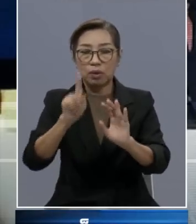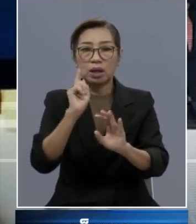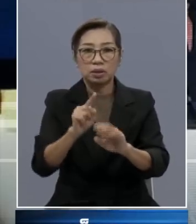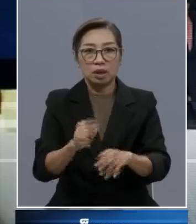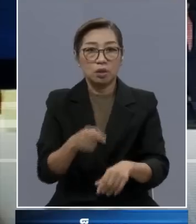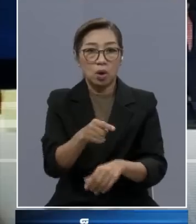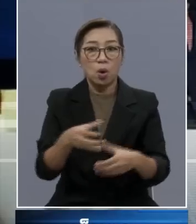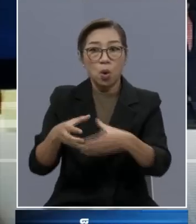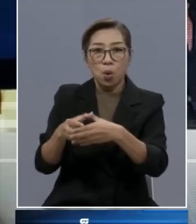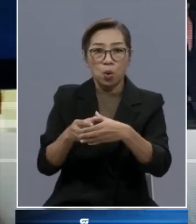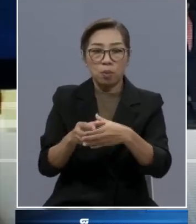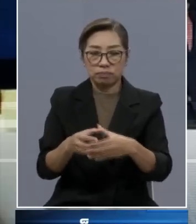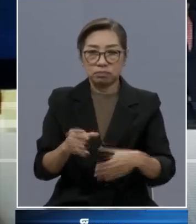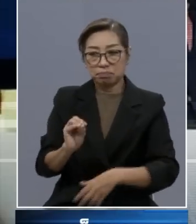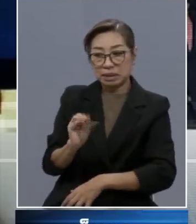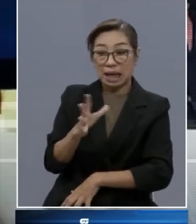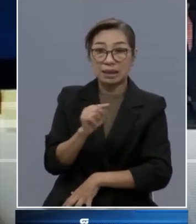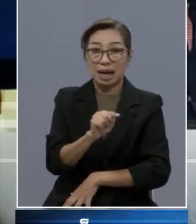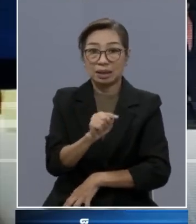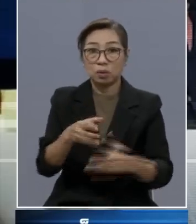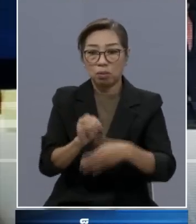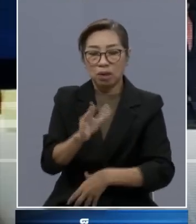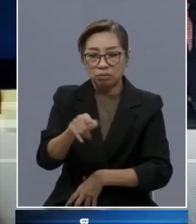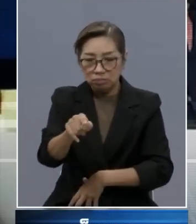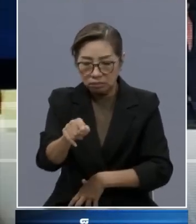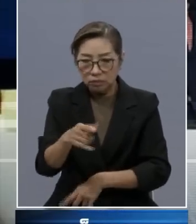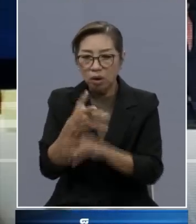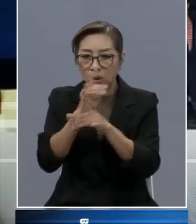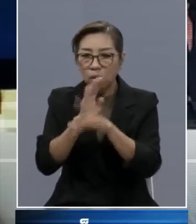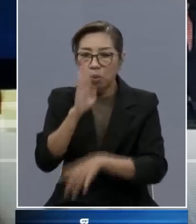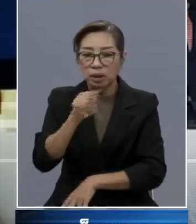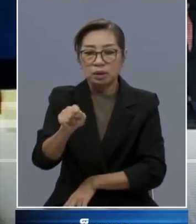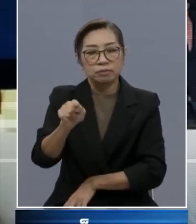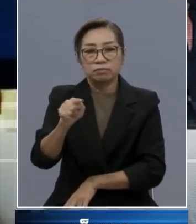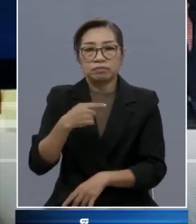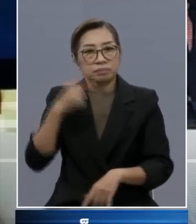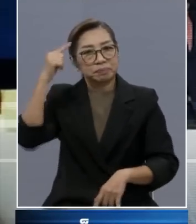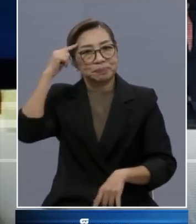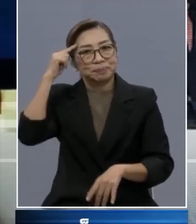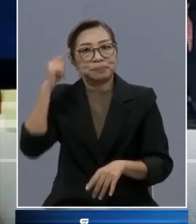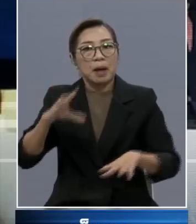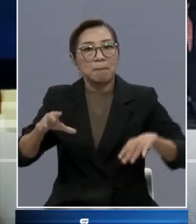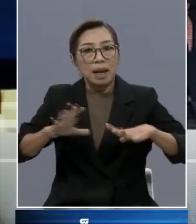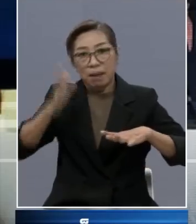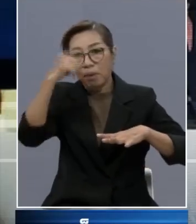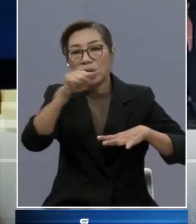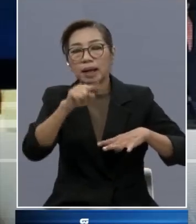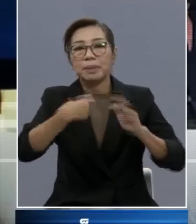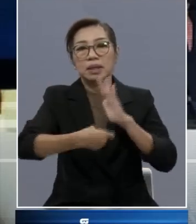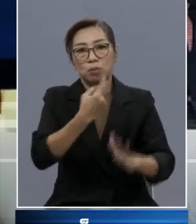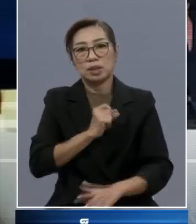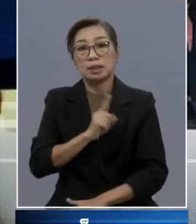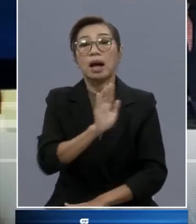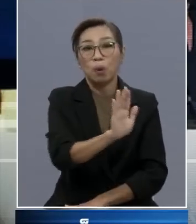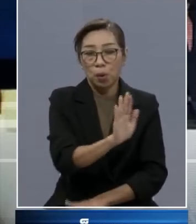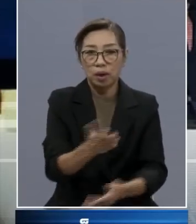ติขอสงวนสิทธิ์ในการไม่เห็นด้วยเฉพาะเครื่องดื่มแอลกอฮอล์ด้วยเหตุผลทางศาสนานะฮะเรื่องที่11ก็มีการปฏิ